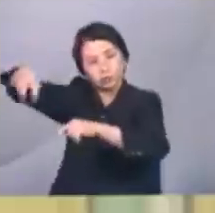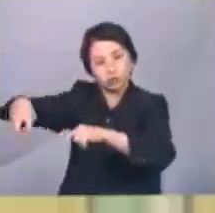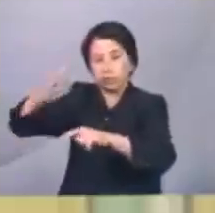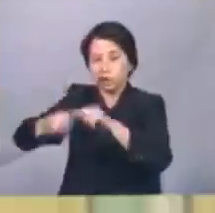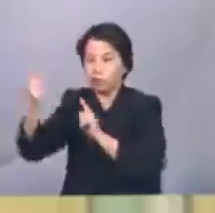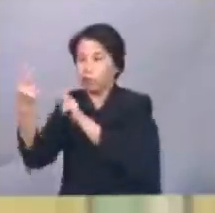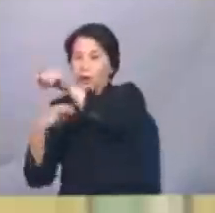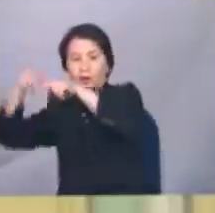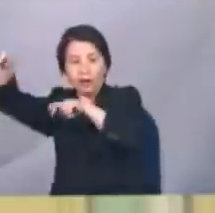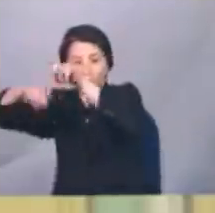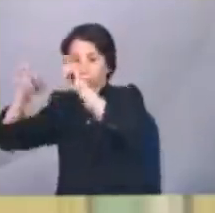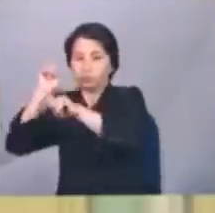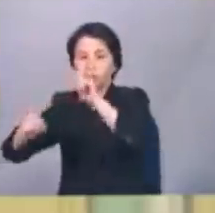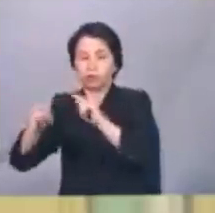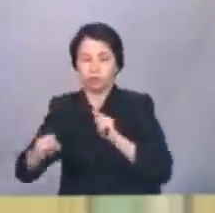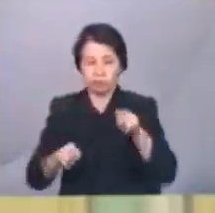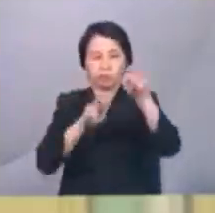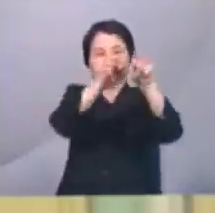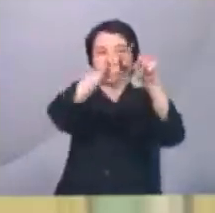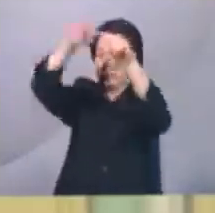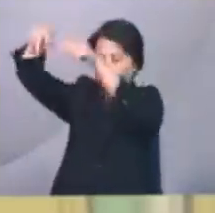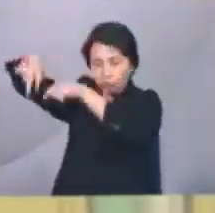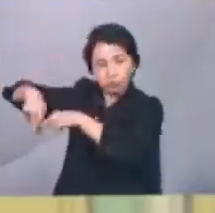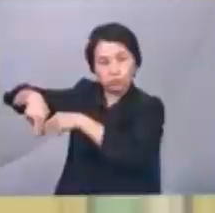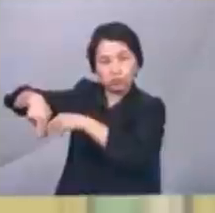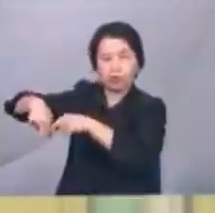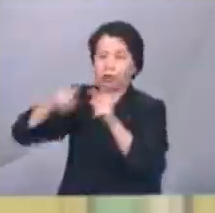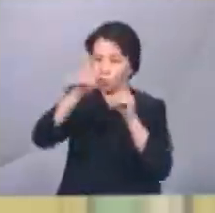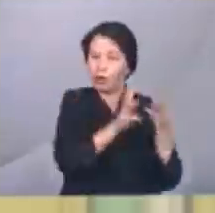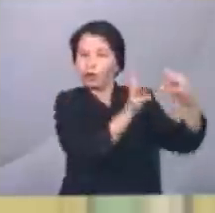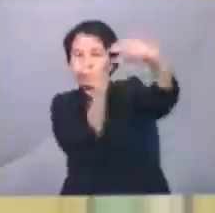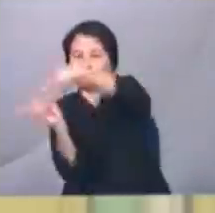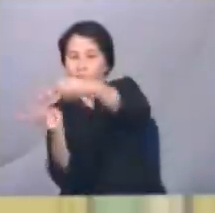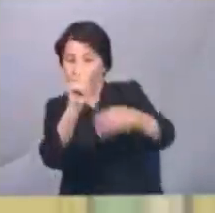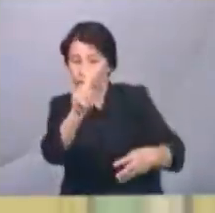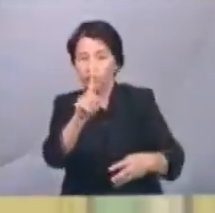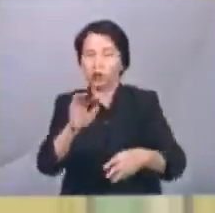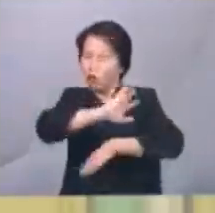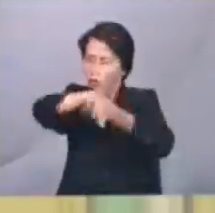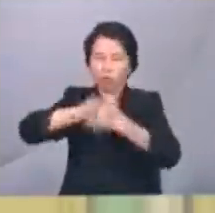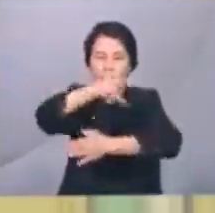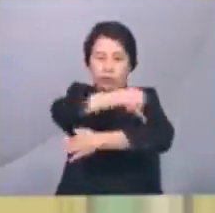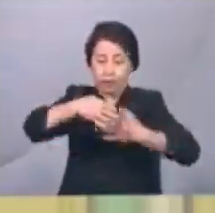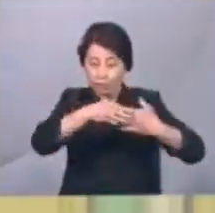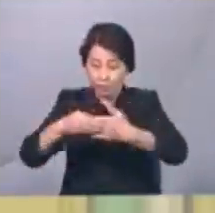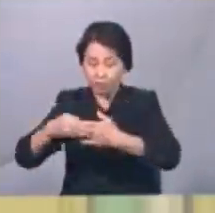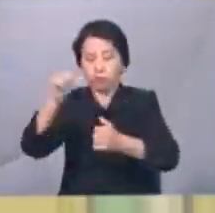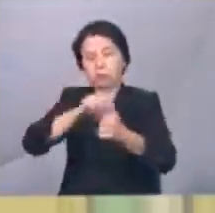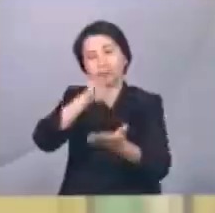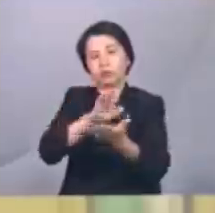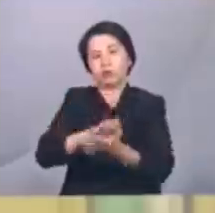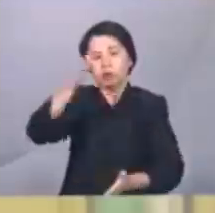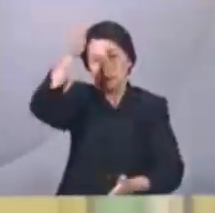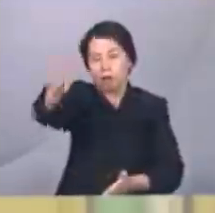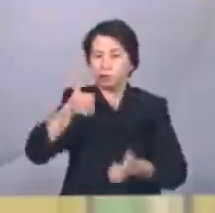amat teliti dalam memastikan apabila dibuka kelak, semua garis panduan yang kita ada, kita setiap sekolah